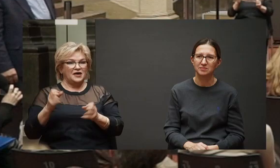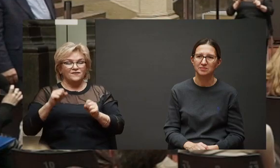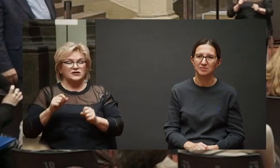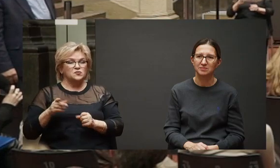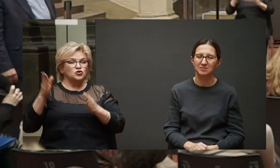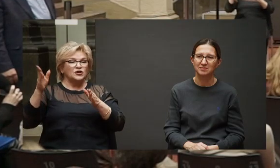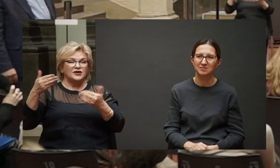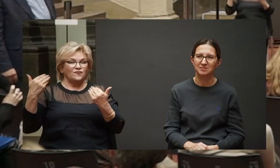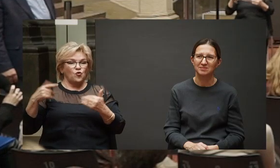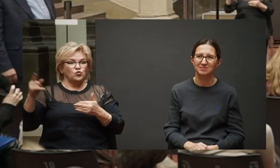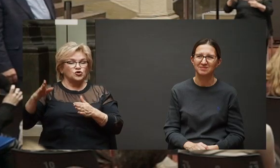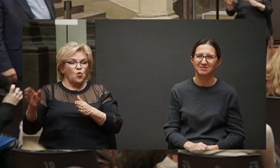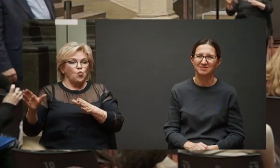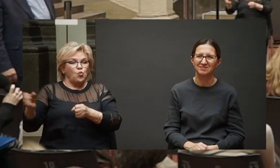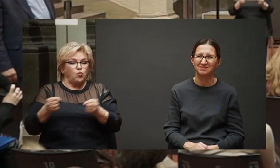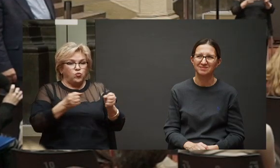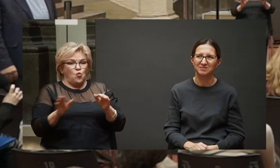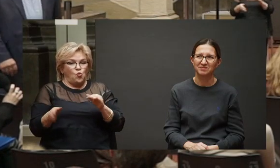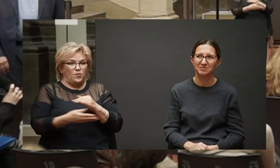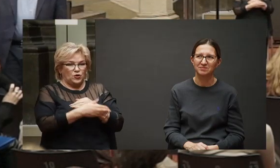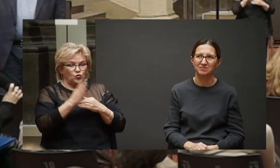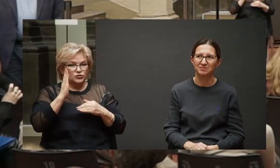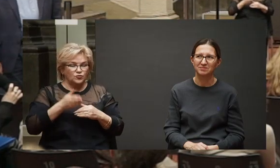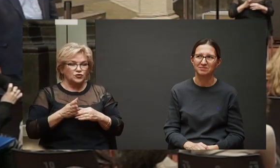уже отсюда уберут.